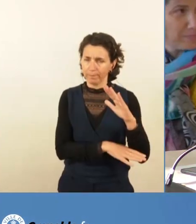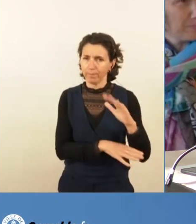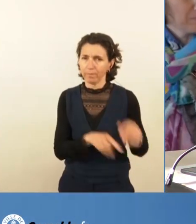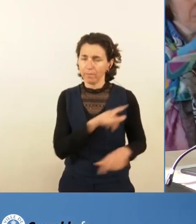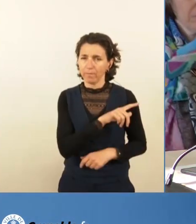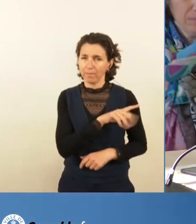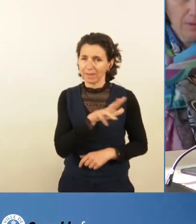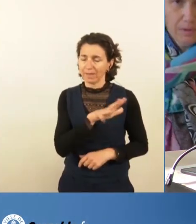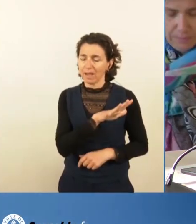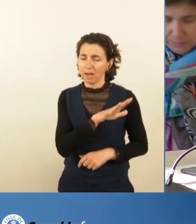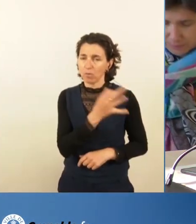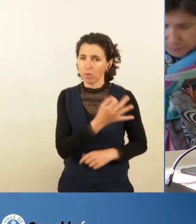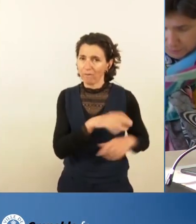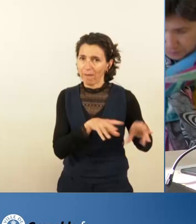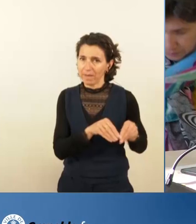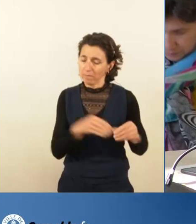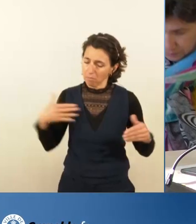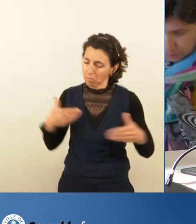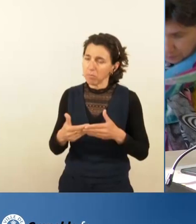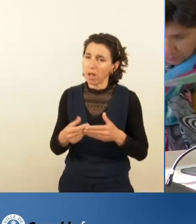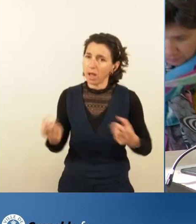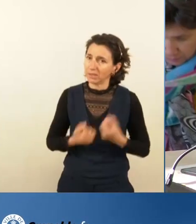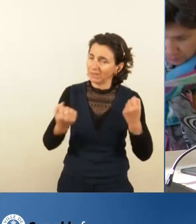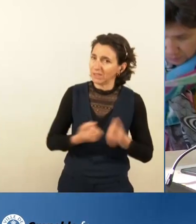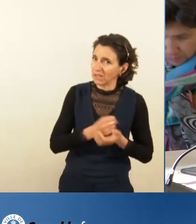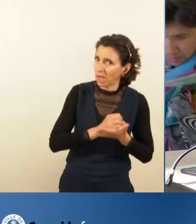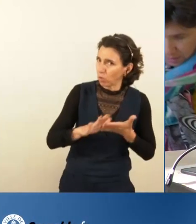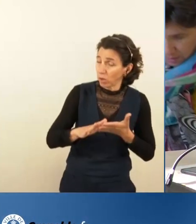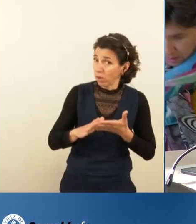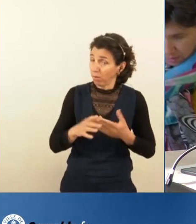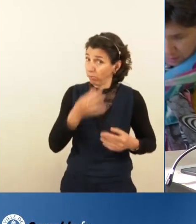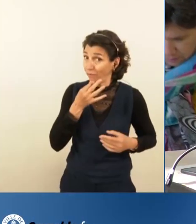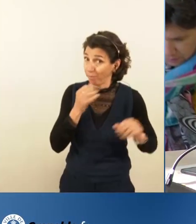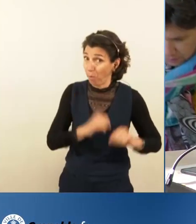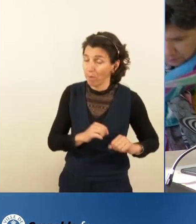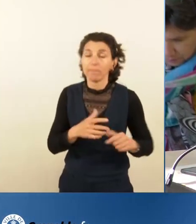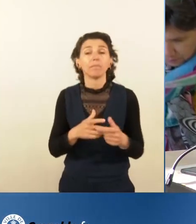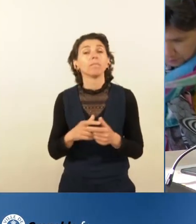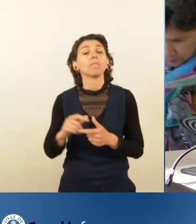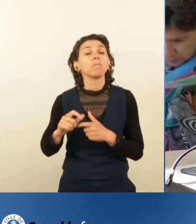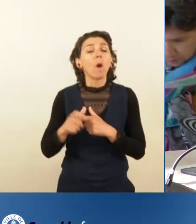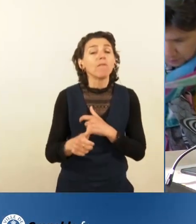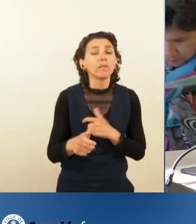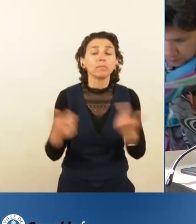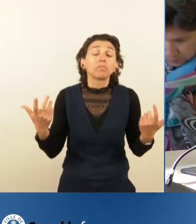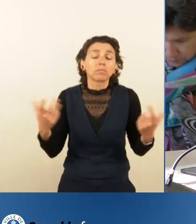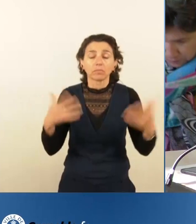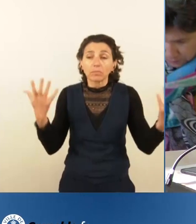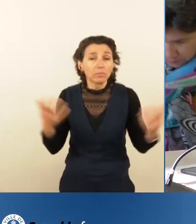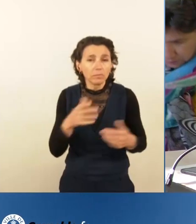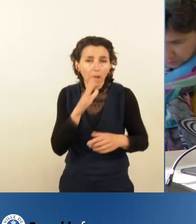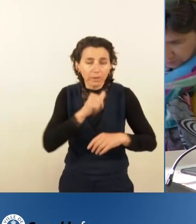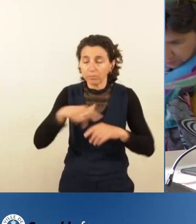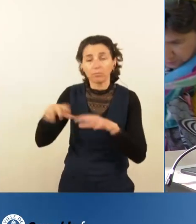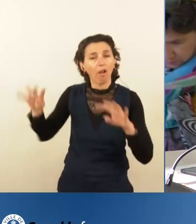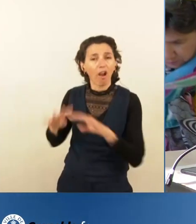ils sont dans cette situation où les enfants bénéficient jusqu'à leurs activités gratuites et d'elle seule alors on nous dit que la CAF la Caisse d'Allocations